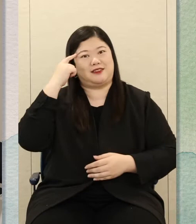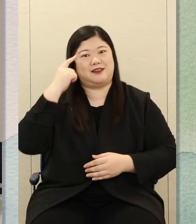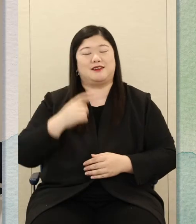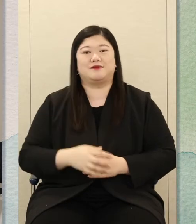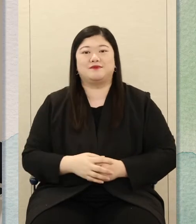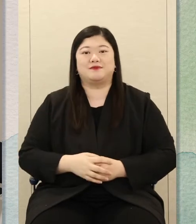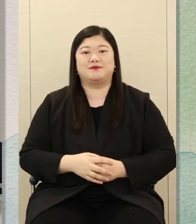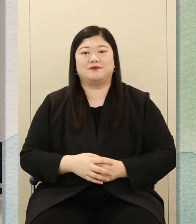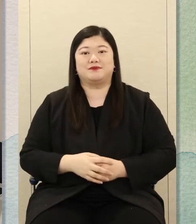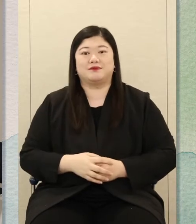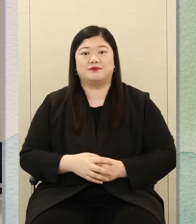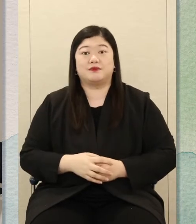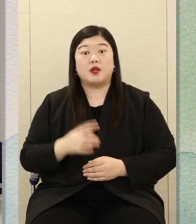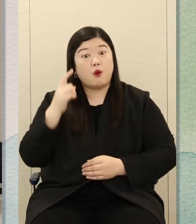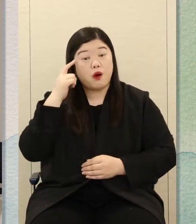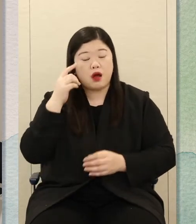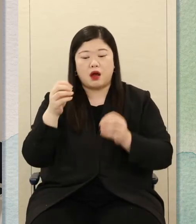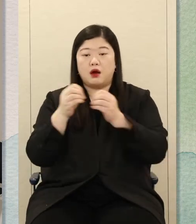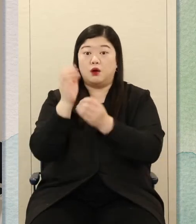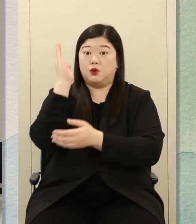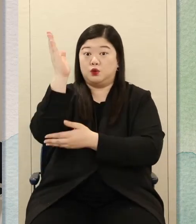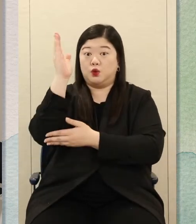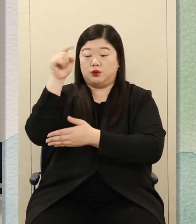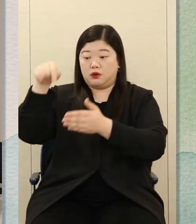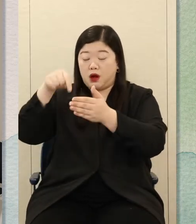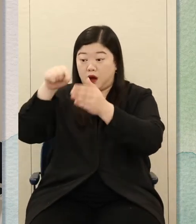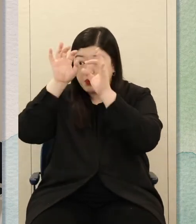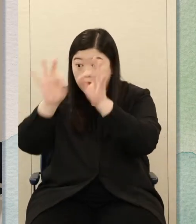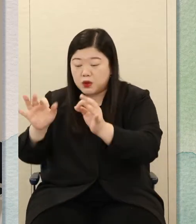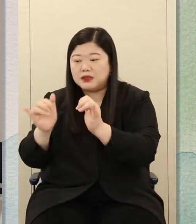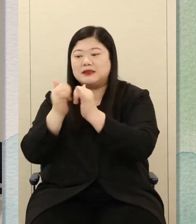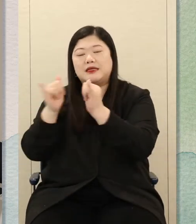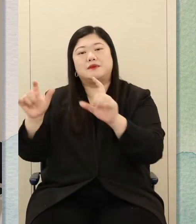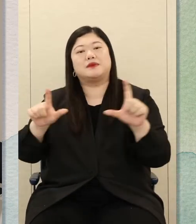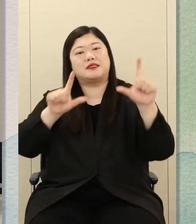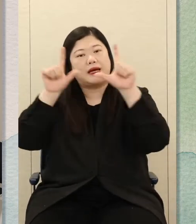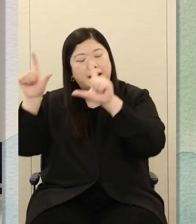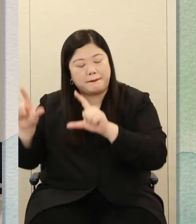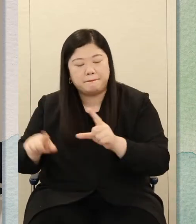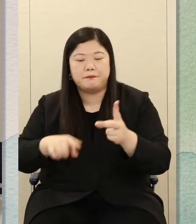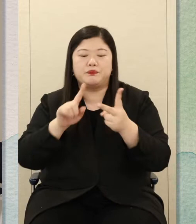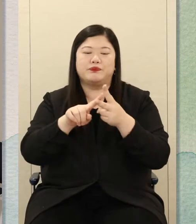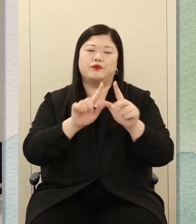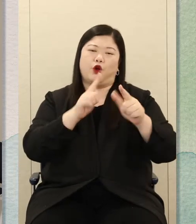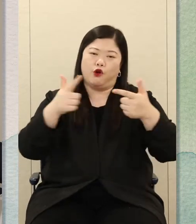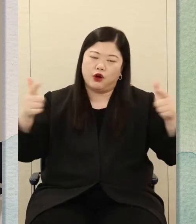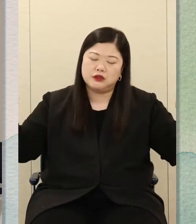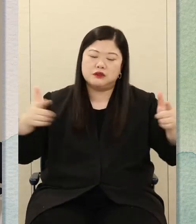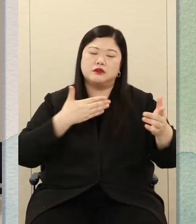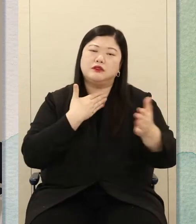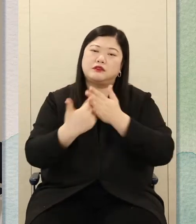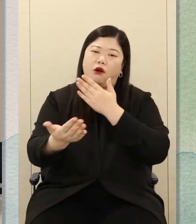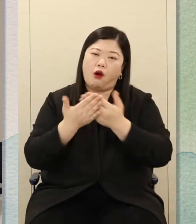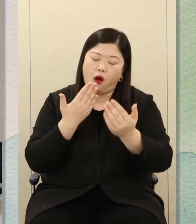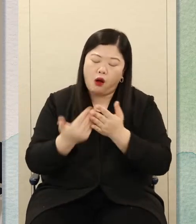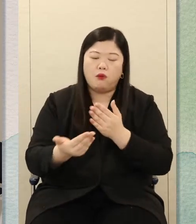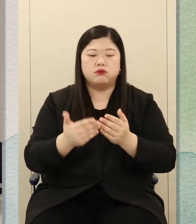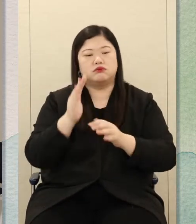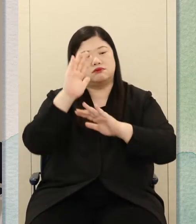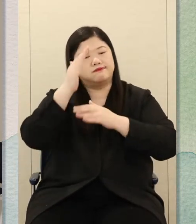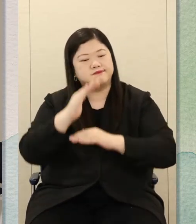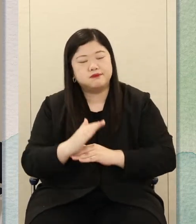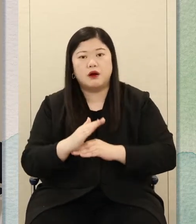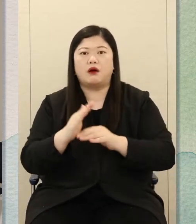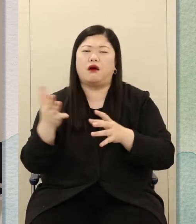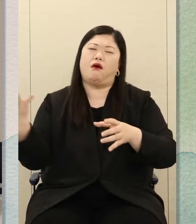말씀을 드려요. 왜냐하면 인간의 삶을 다루면서 깊이가 있는 것들, 이런 것들 이제 소설에 있으니까 소설